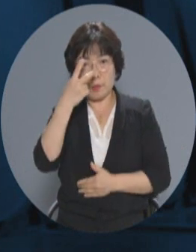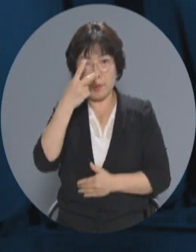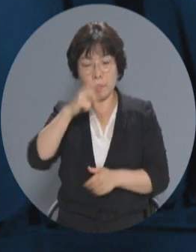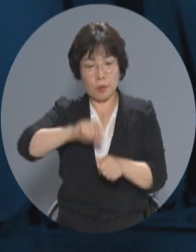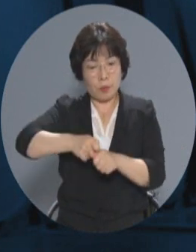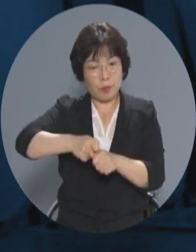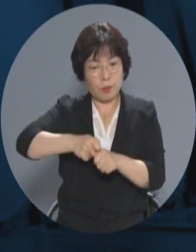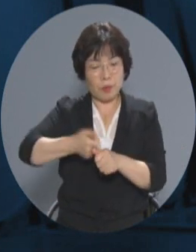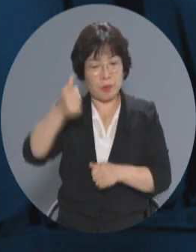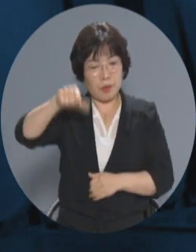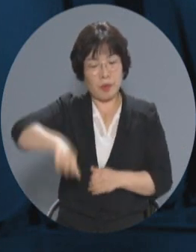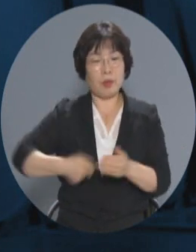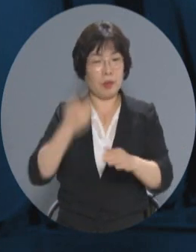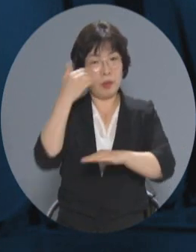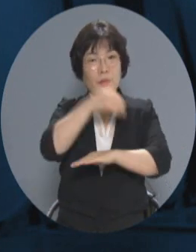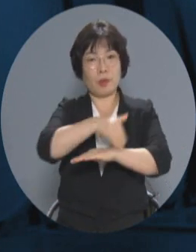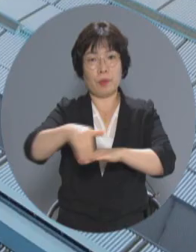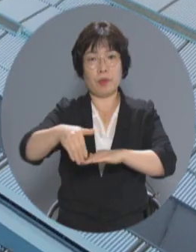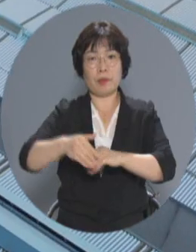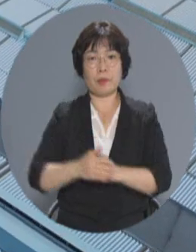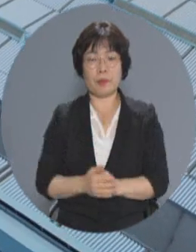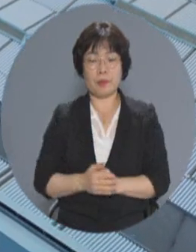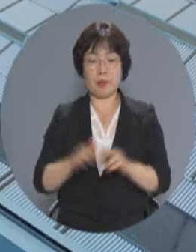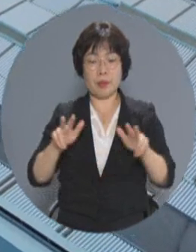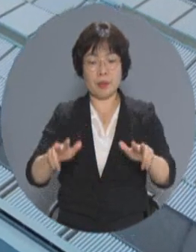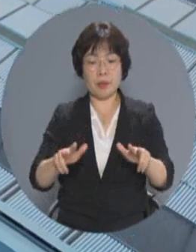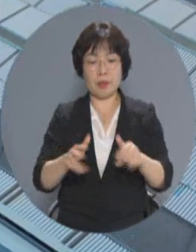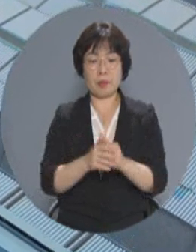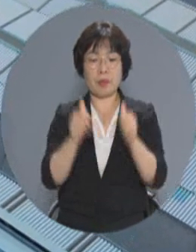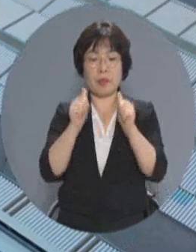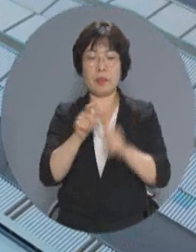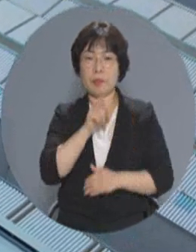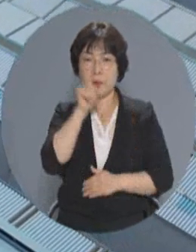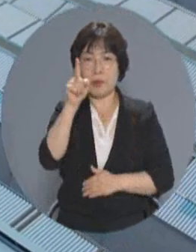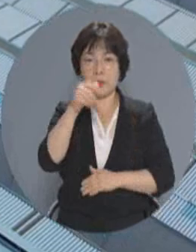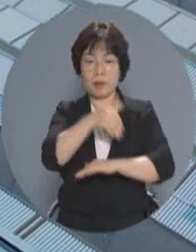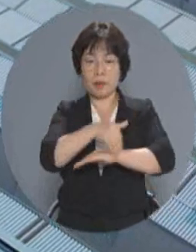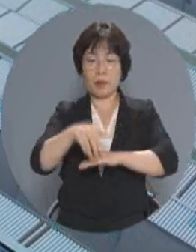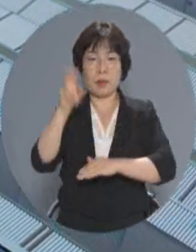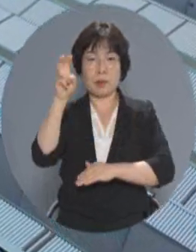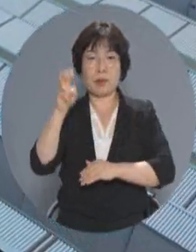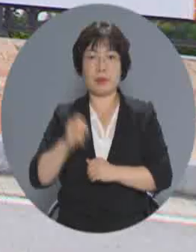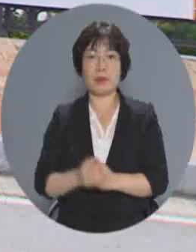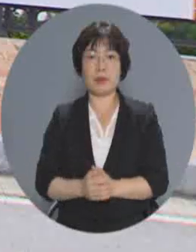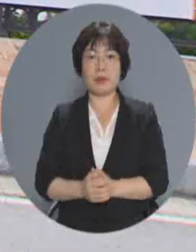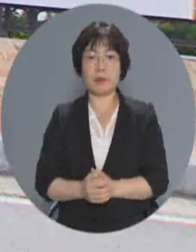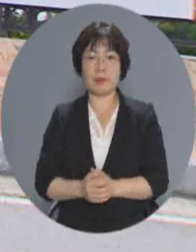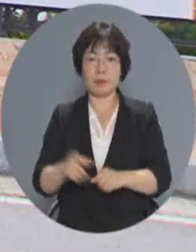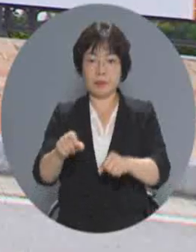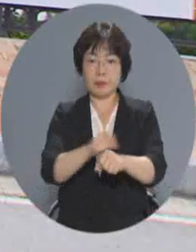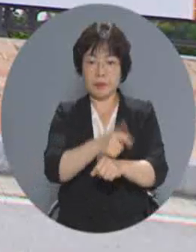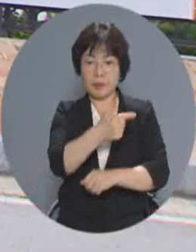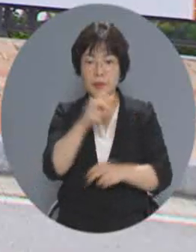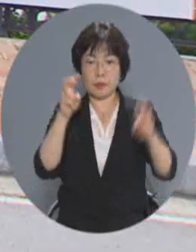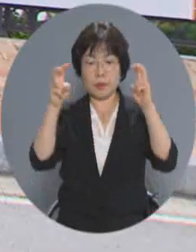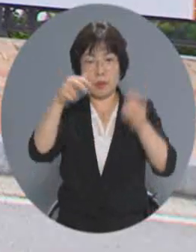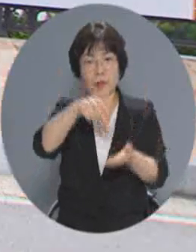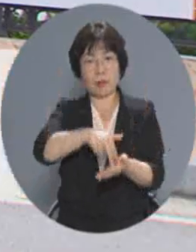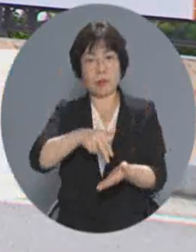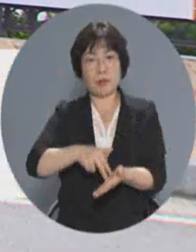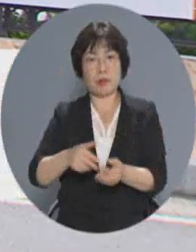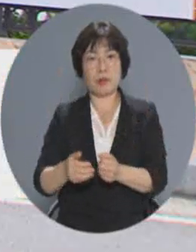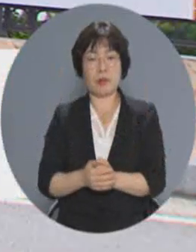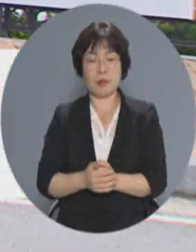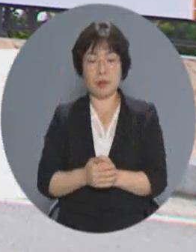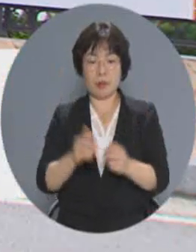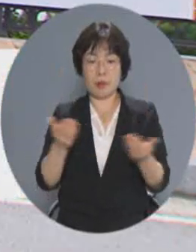납부 여부를 결정하겠다고 밝혔지만 현재로서는 소송을 제기할 가능성이 큽니다. 특히 대기업일수록